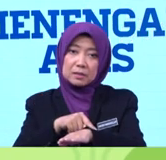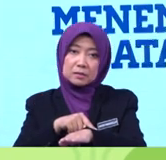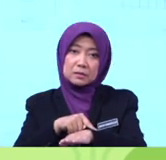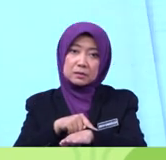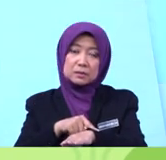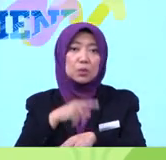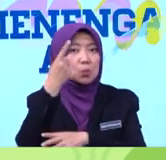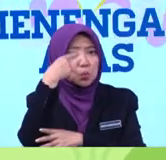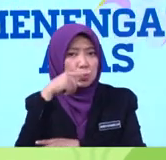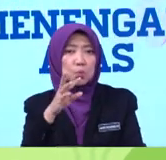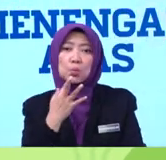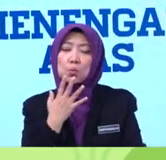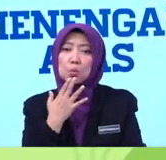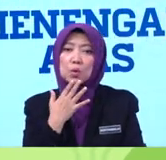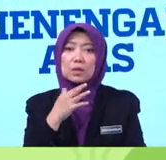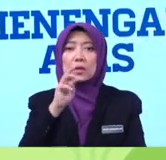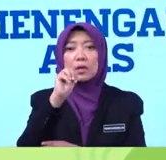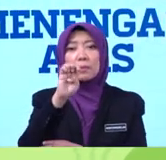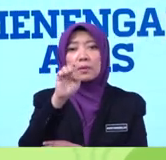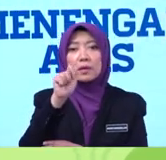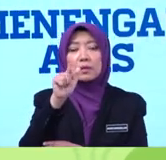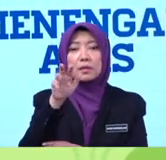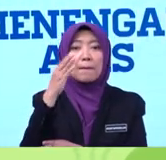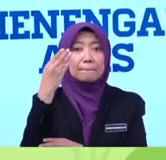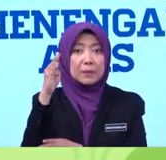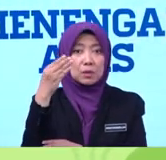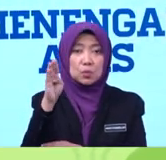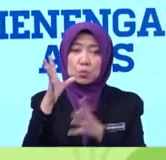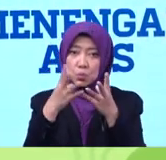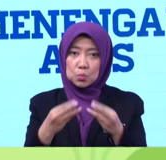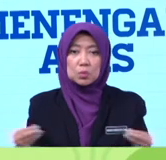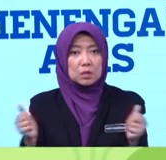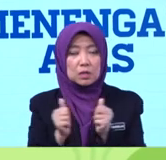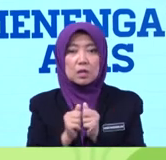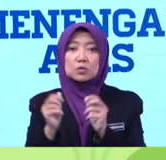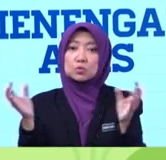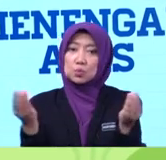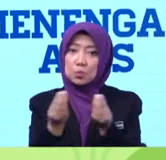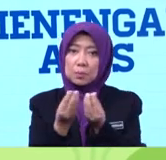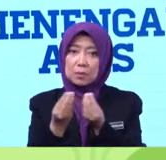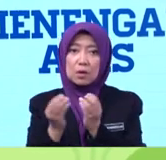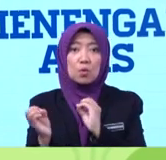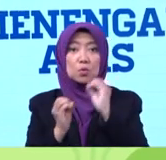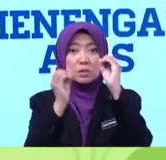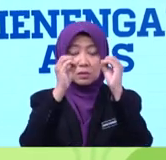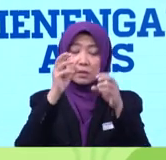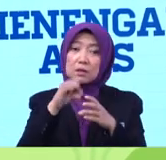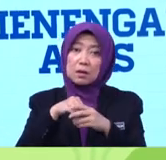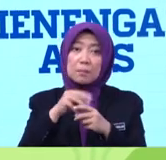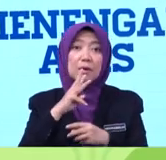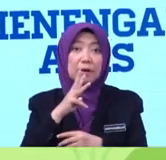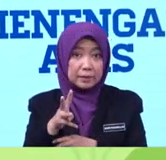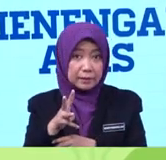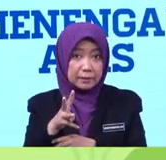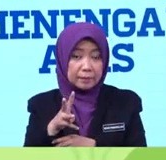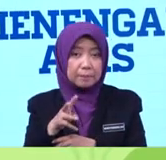untuk warna larutan metilina biru Lunto dengan jumlah oksigen terlarut dalam sampel air jawabannya